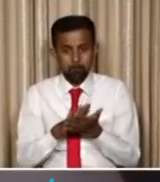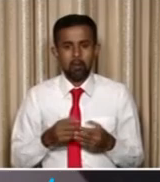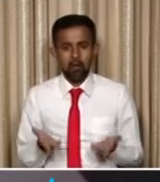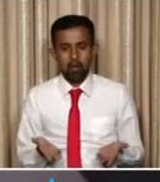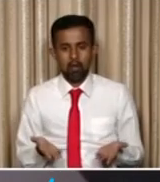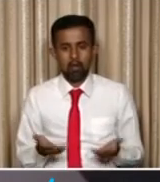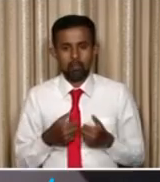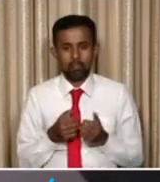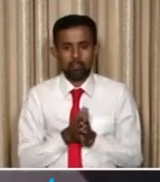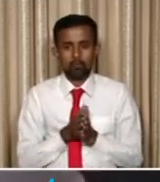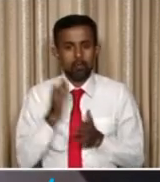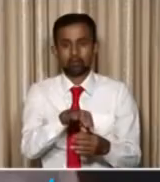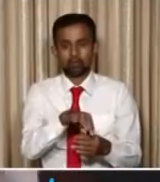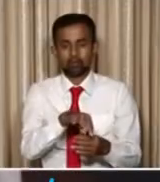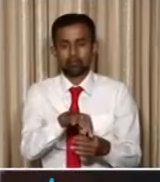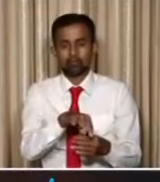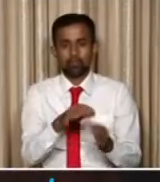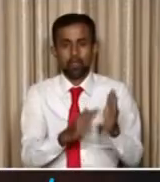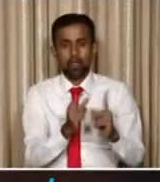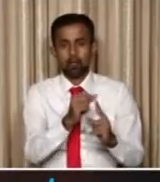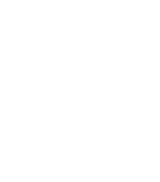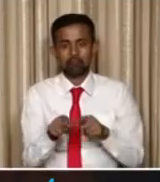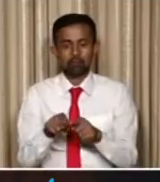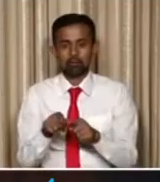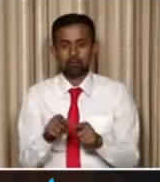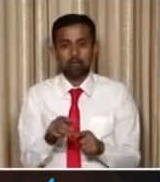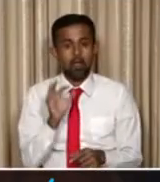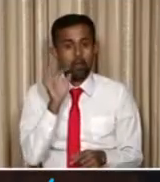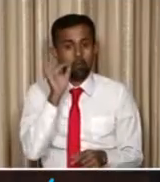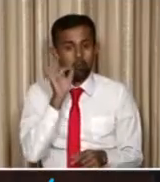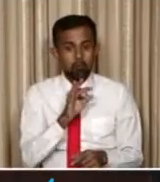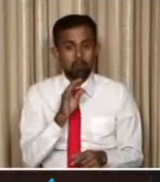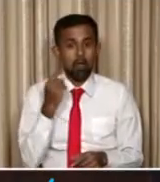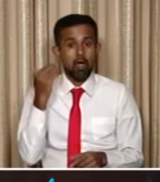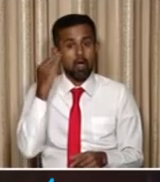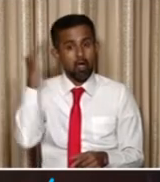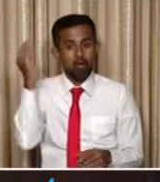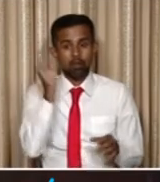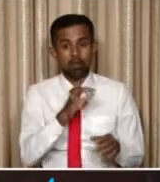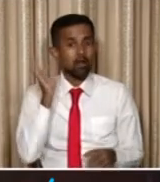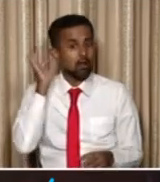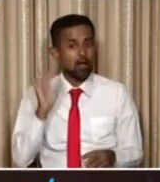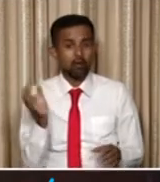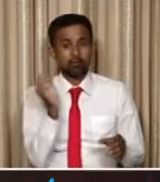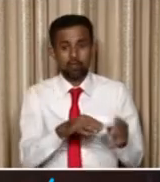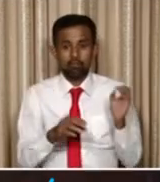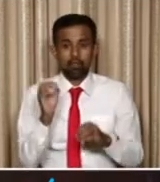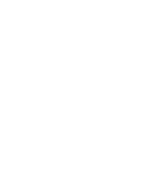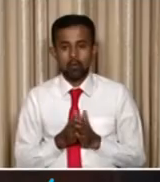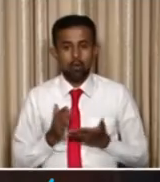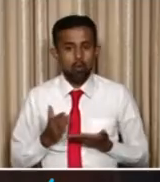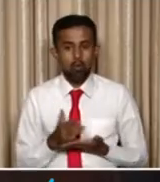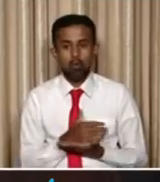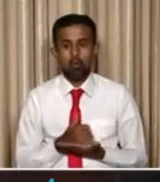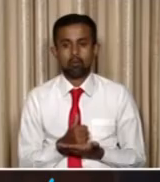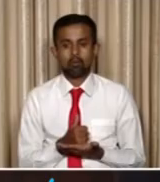ඕනේ සභාවට. තමන්ගේ නෝනව දා ගන්නවා ඇමතිතුමාලගේ ලේකම්වරු විදියට. මල්ලිව දා ගන්නවා, අක්කලව දා ගන්නවා, නංගිලව දා ගන්නවා. ඉතින් මේකේ තියෙන ප්‍රශ්නයක් මේ තියෙන්නේ.